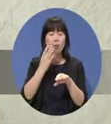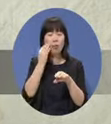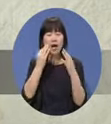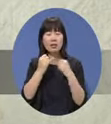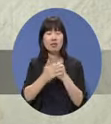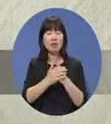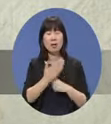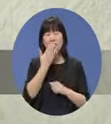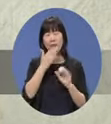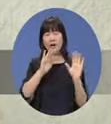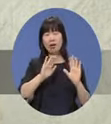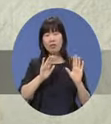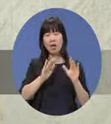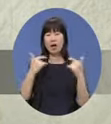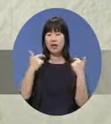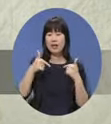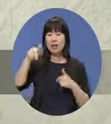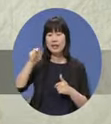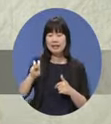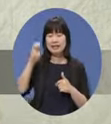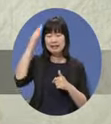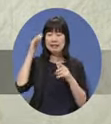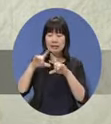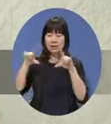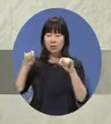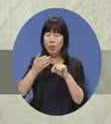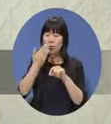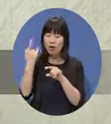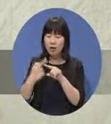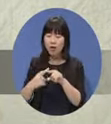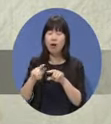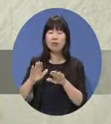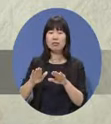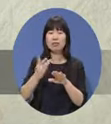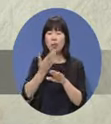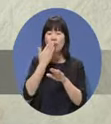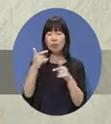맨날 김을 먹다가 그래서 그런지 그때부터 안 먹는 것 같고